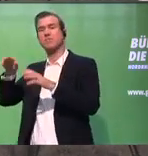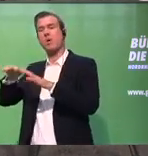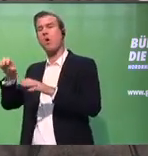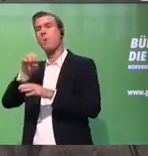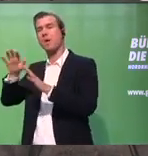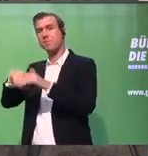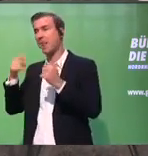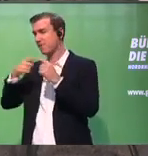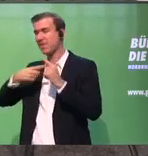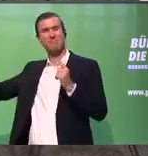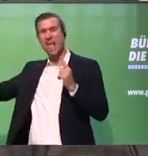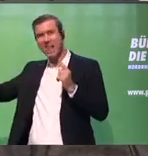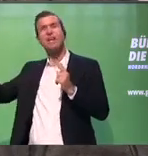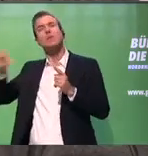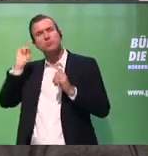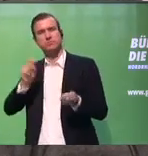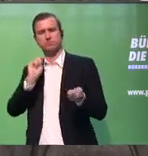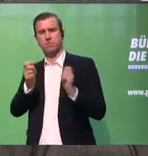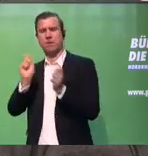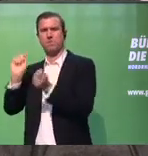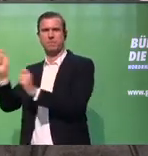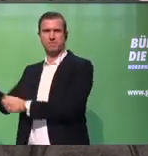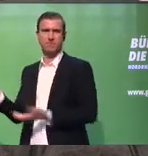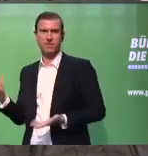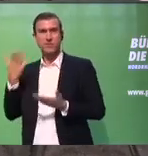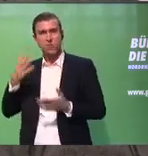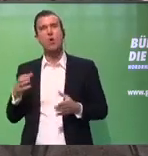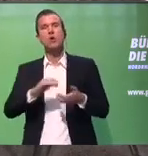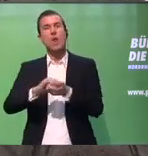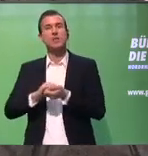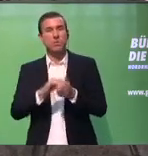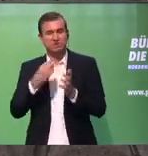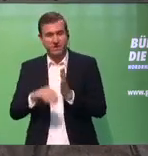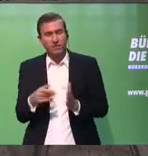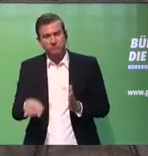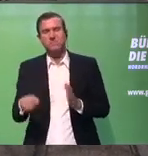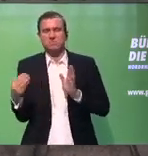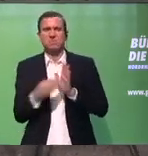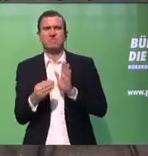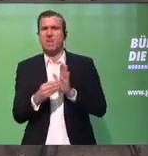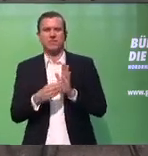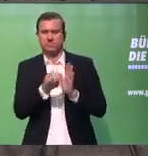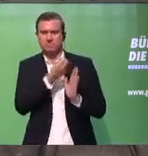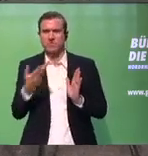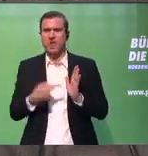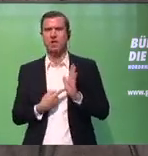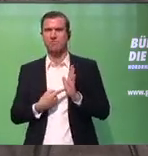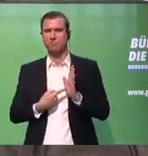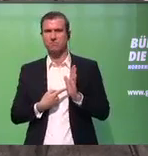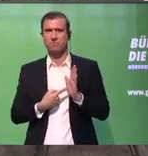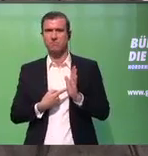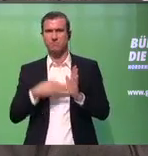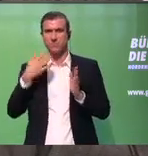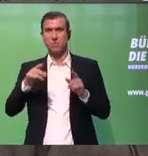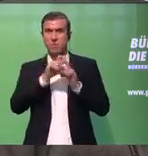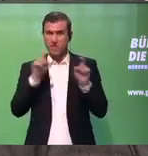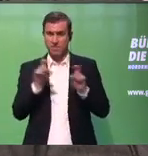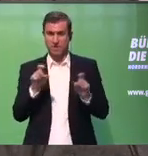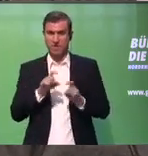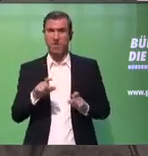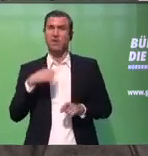Europaparlament etwas ändert. Und dieser Koalitionsvertrag, ja, der ist Beweis genug, dass nur diese Themen mit